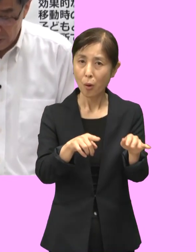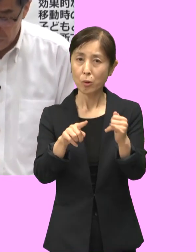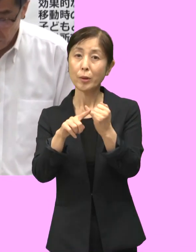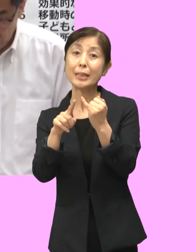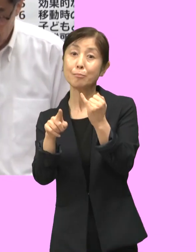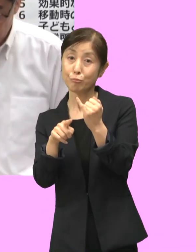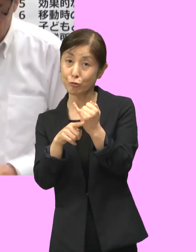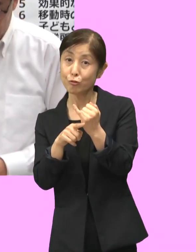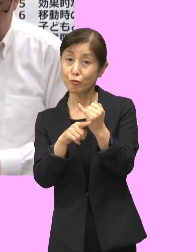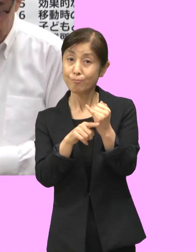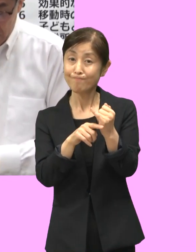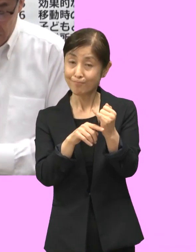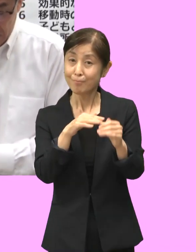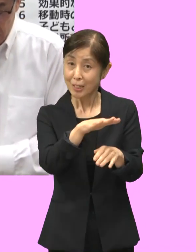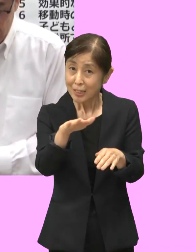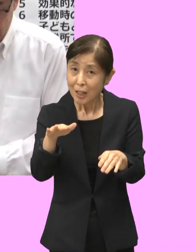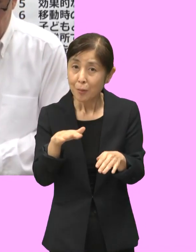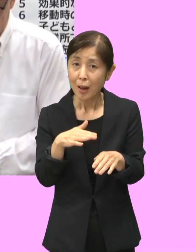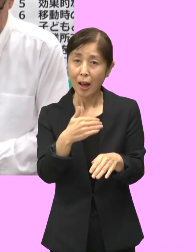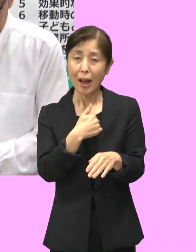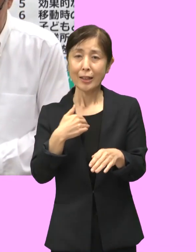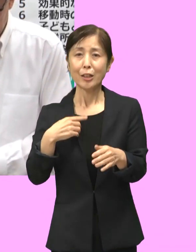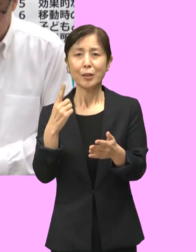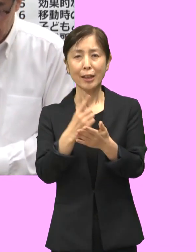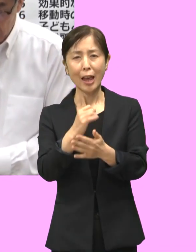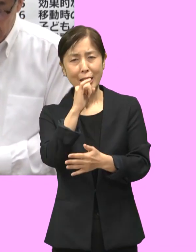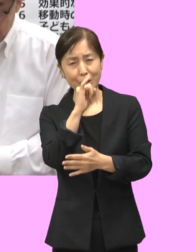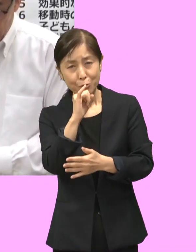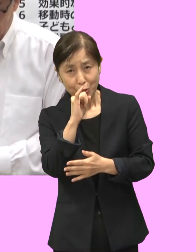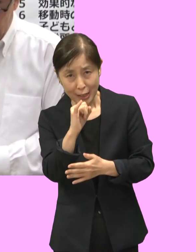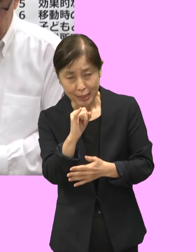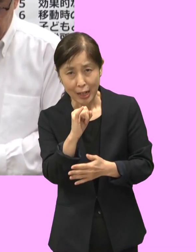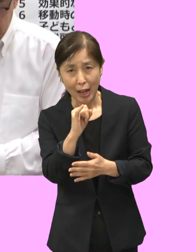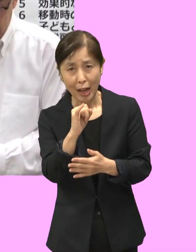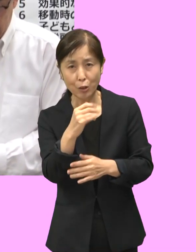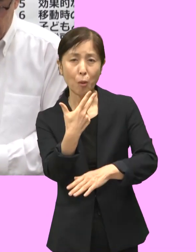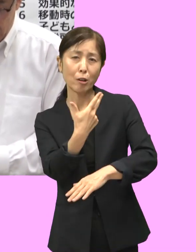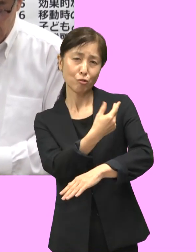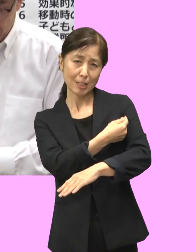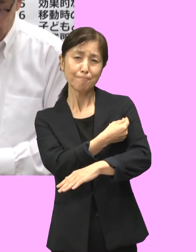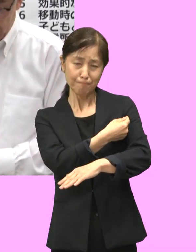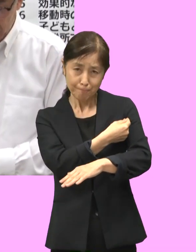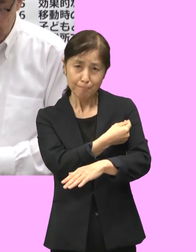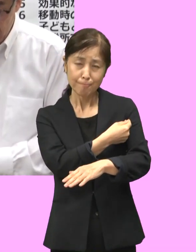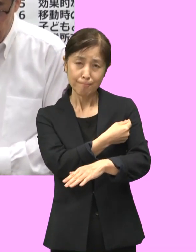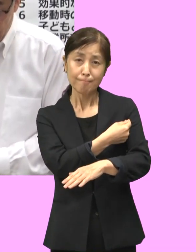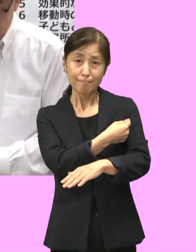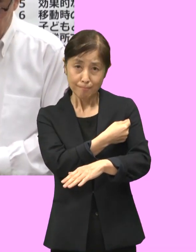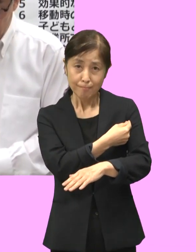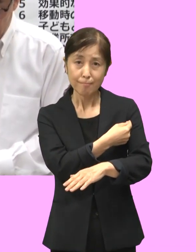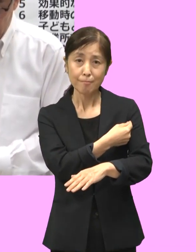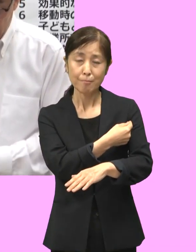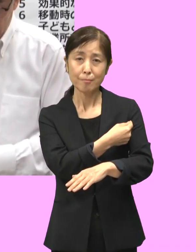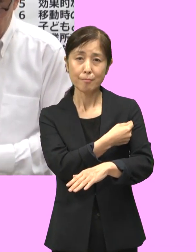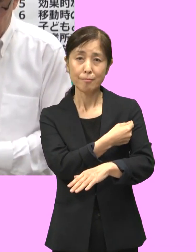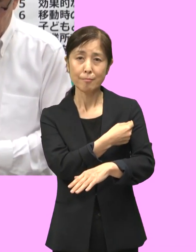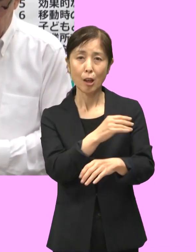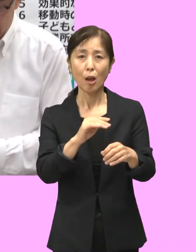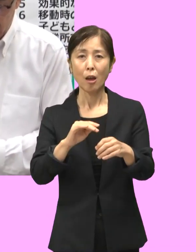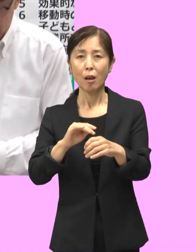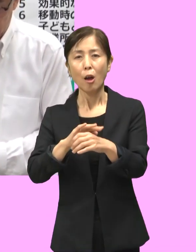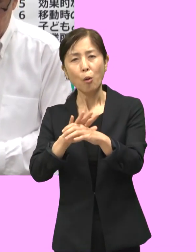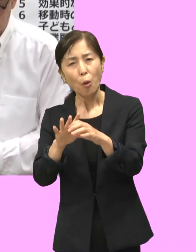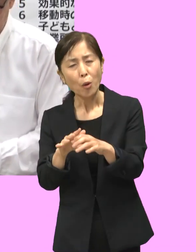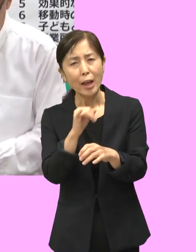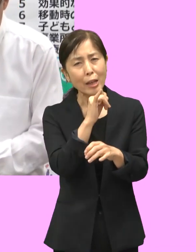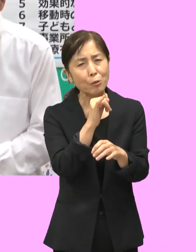婦に関してはできる限り、インフルエンザの、ワクチンを打っていただいて、そして、同時流行を回避